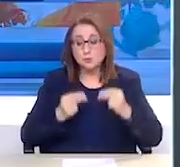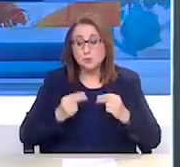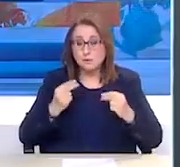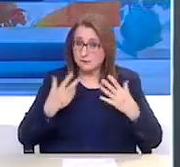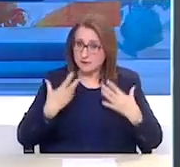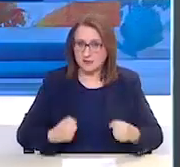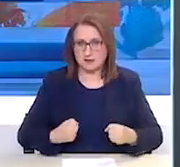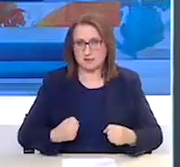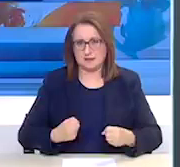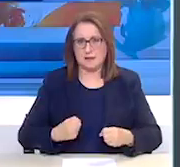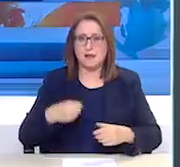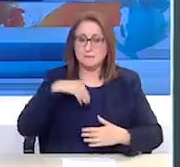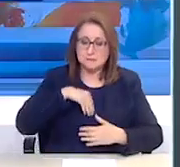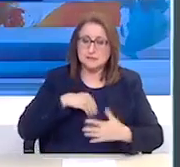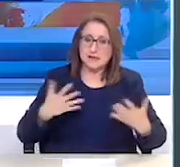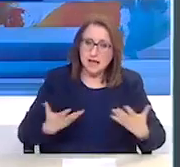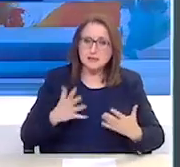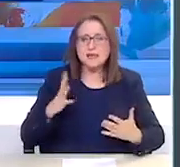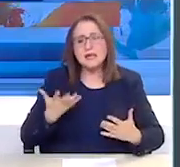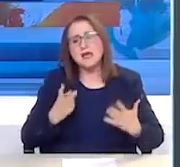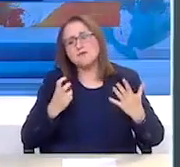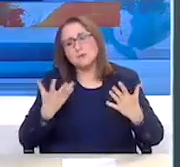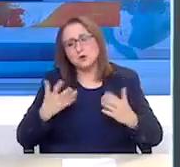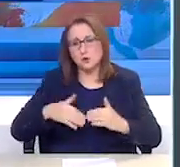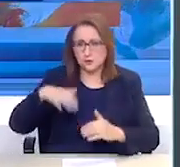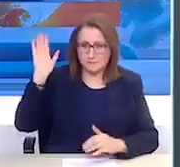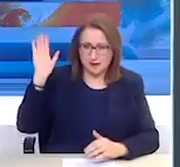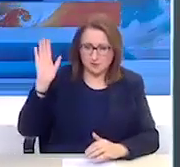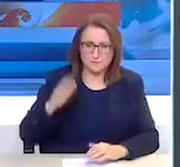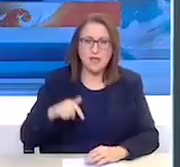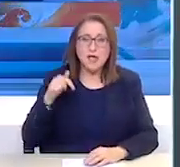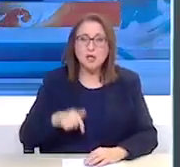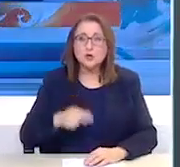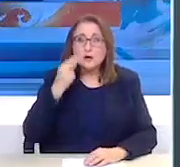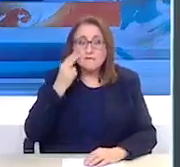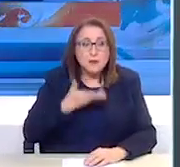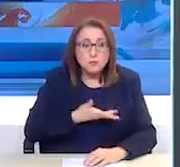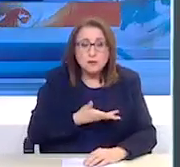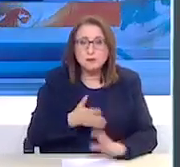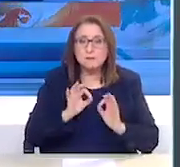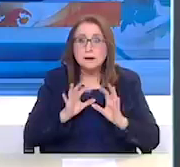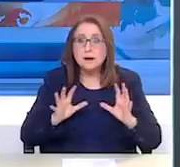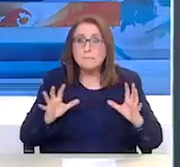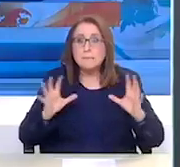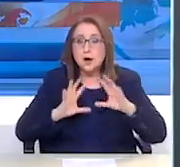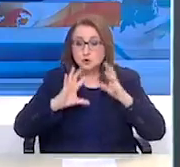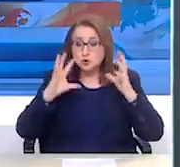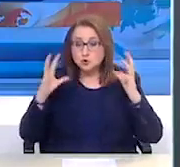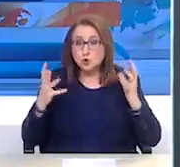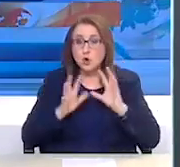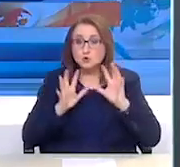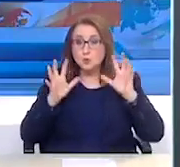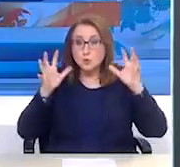άνω. Μια πανδημία εξελίσσεται μπροστά στα μάτια μας, με πολλά ερωτηματικά, τα οποία είναι και πιο σκληρά